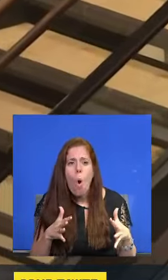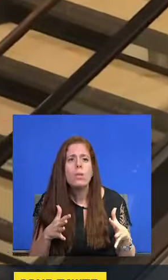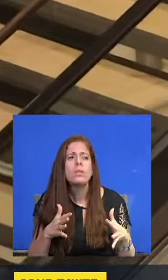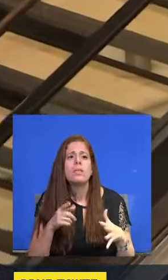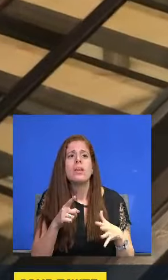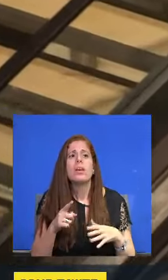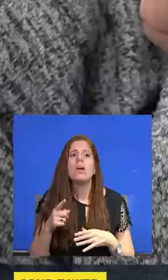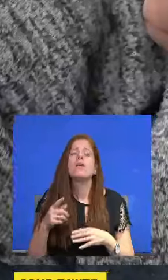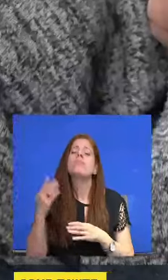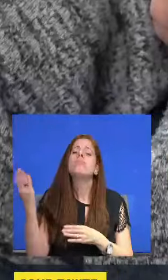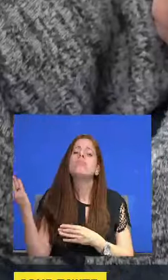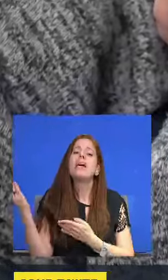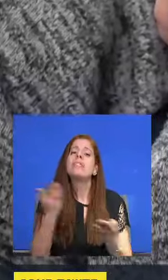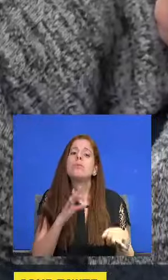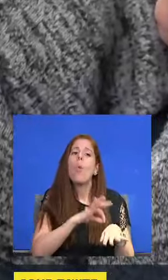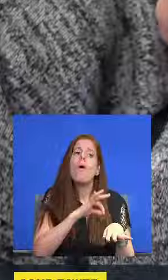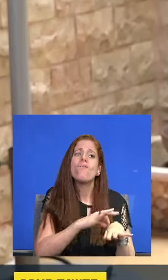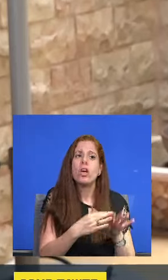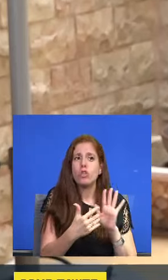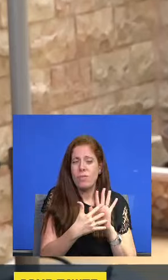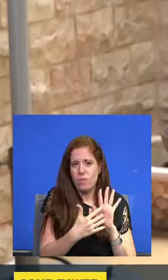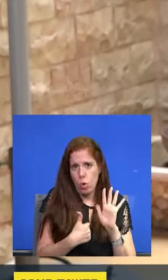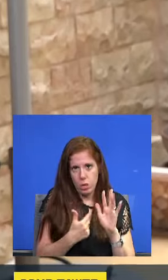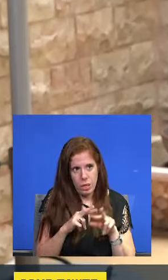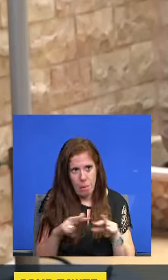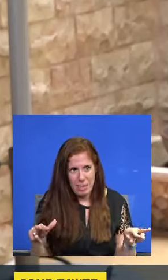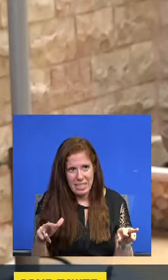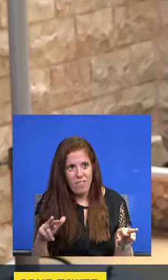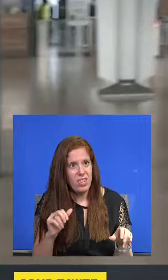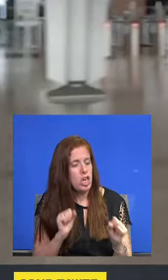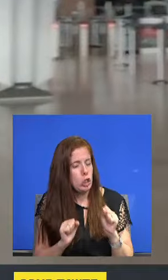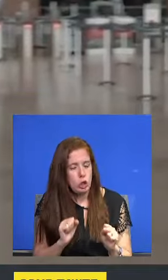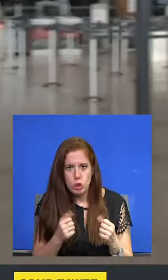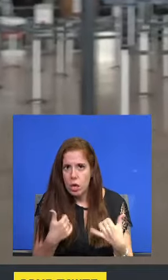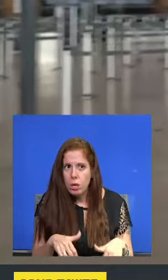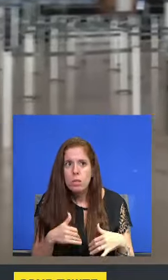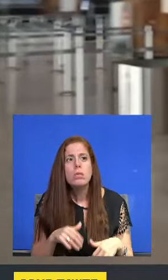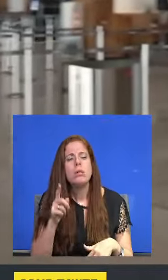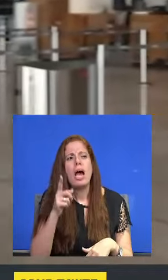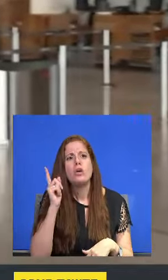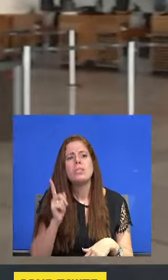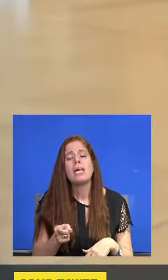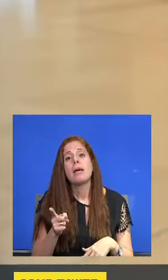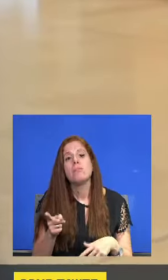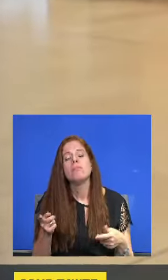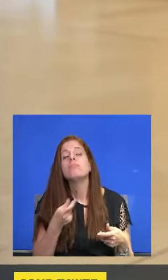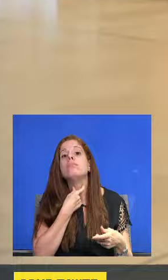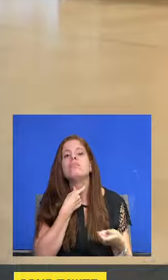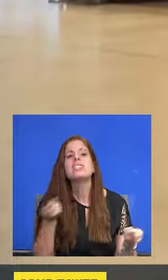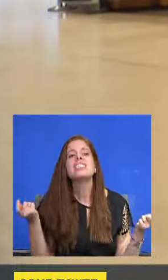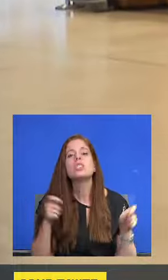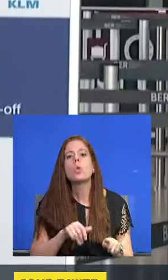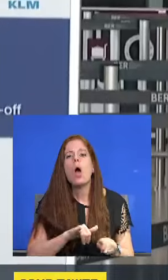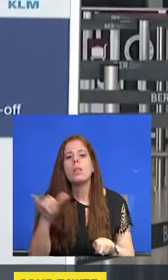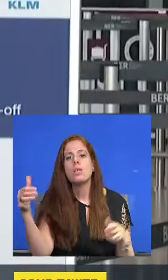הזמינו לי רופא שיקח לי מדדים כי הייתי במצב מאוד מאוד קשה, אז היינו צריכים לסגור טיסה עם